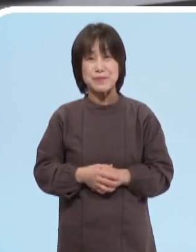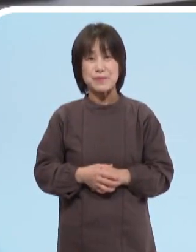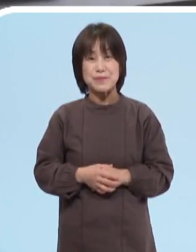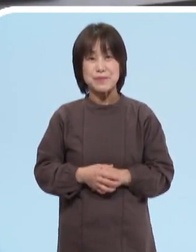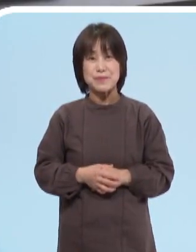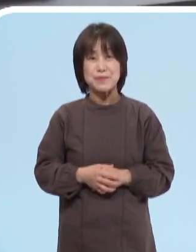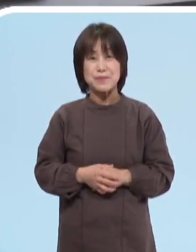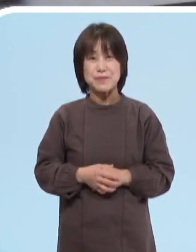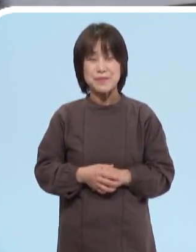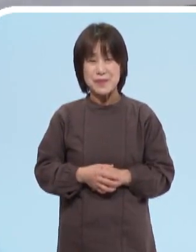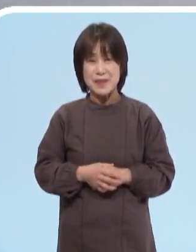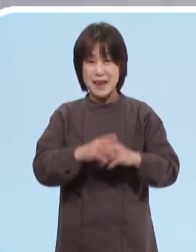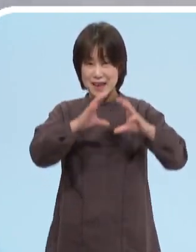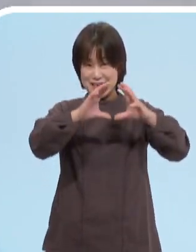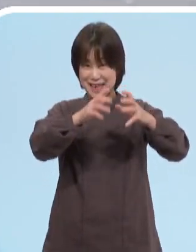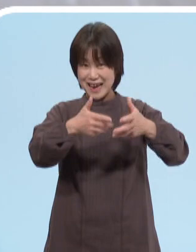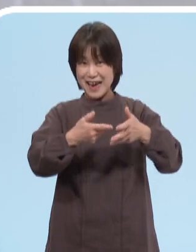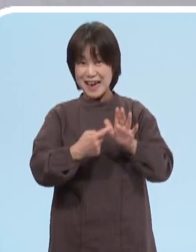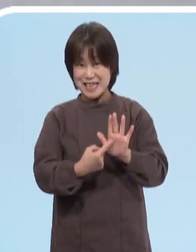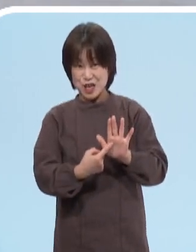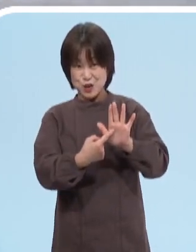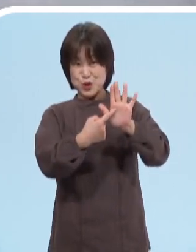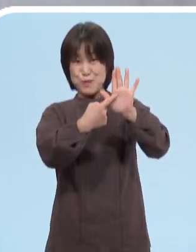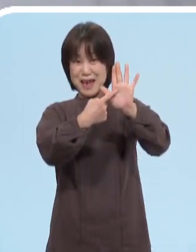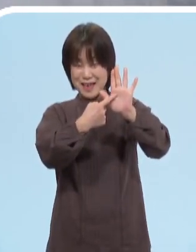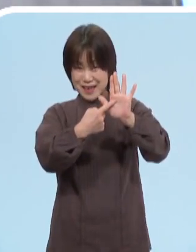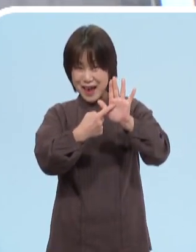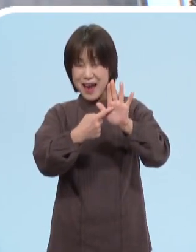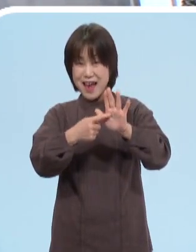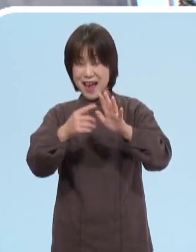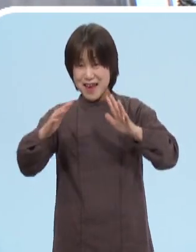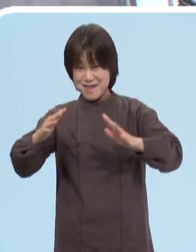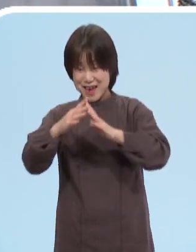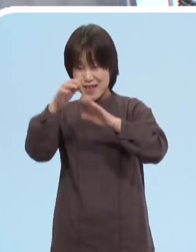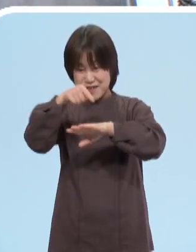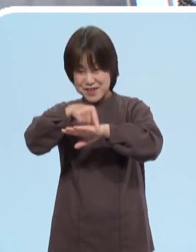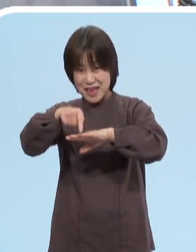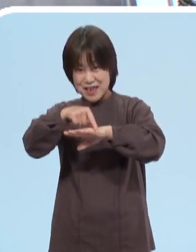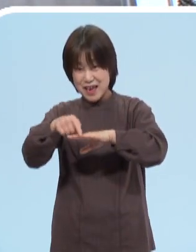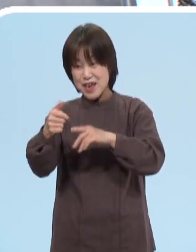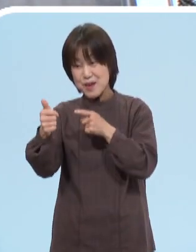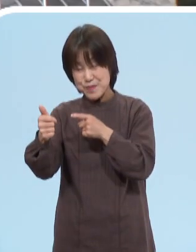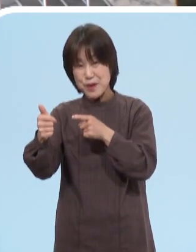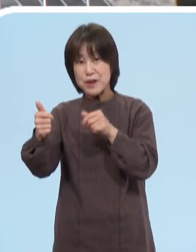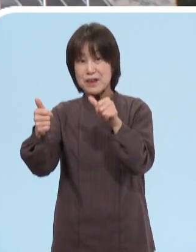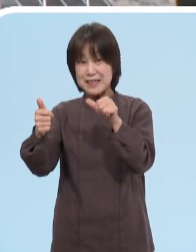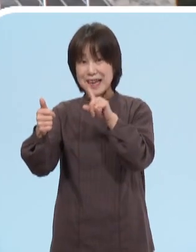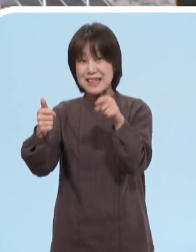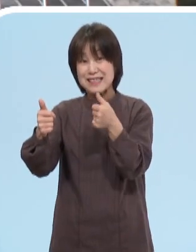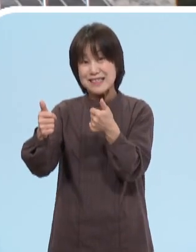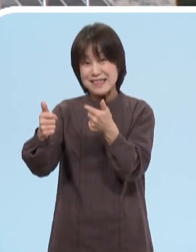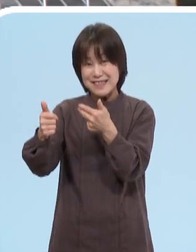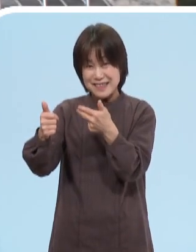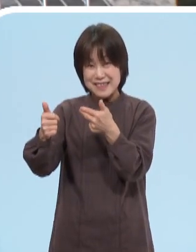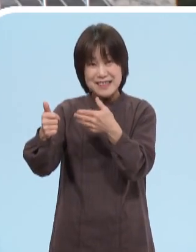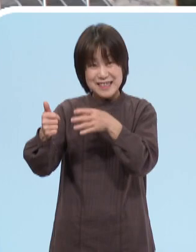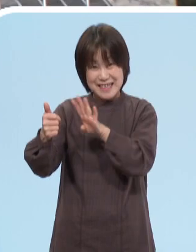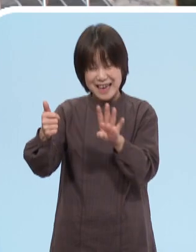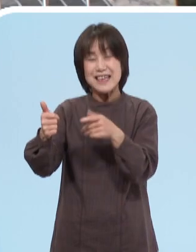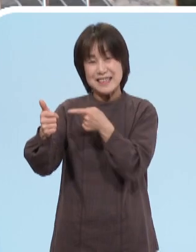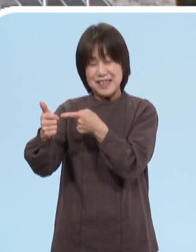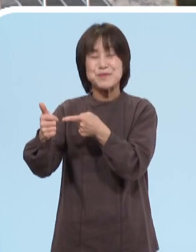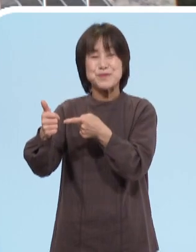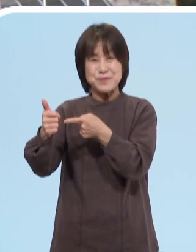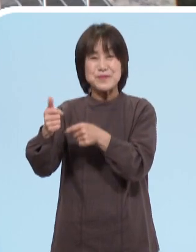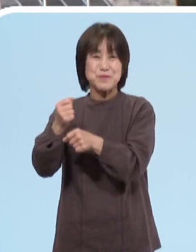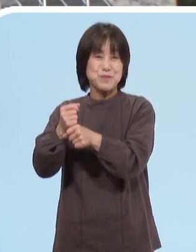実は、世界で活躍した建築家、 はい、 丹下健三さんの設計した建物なんですね。